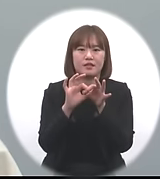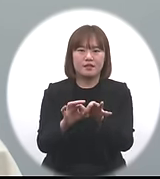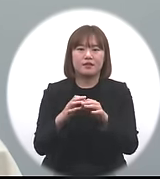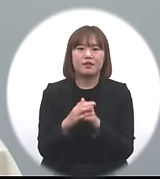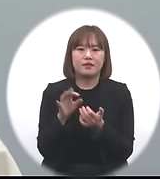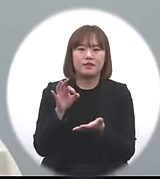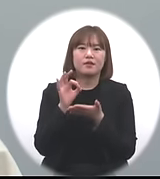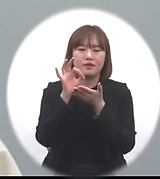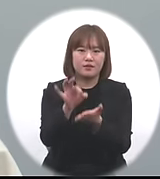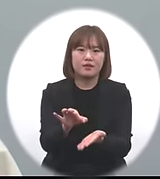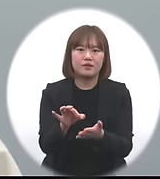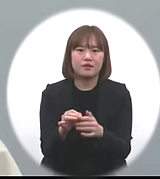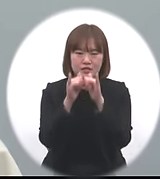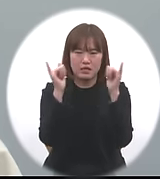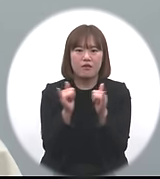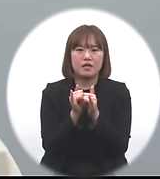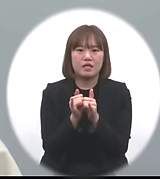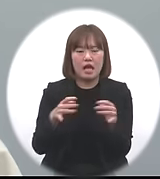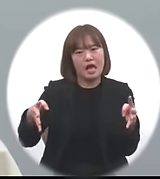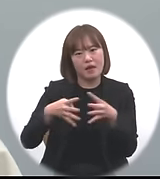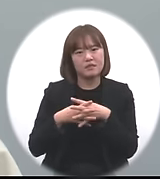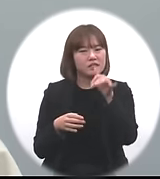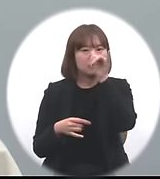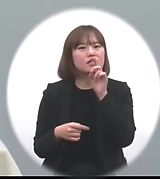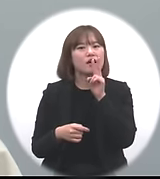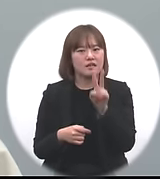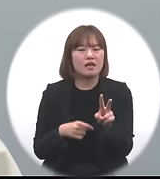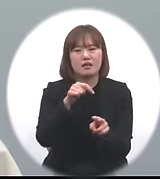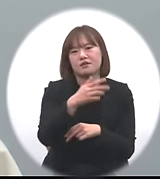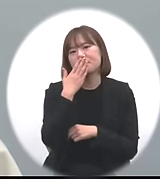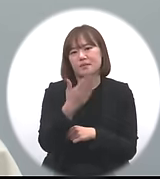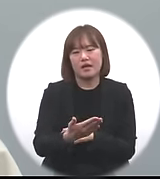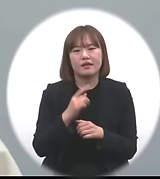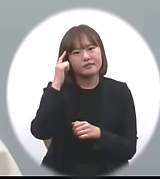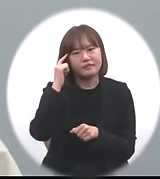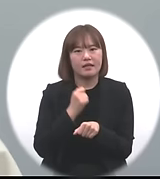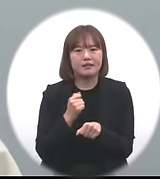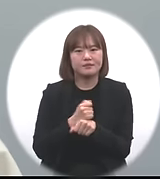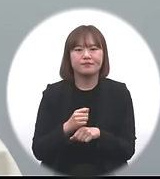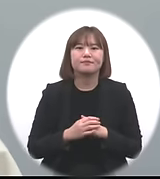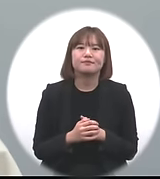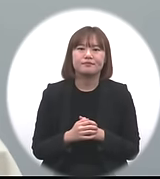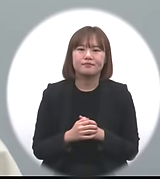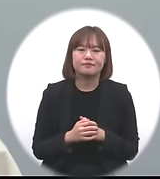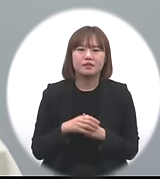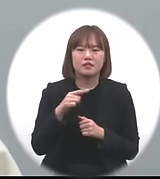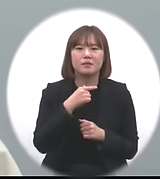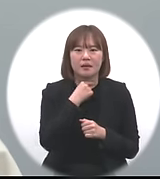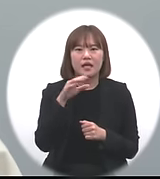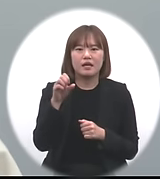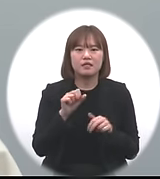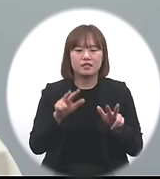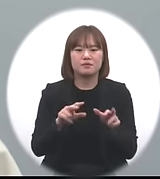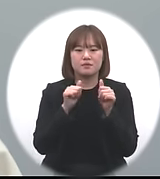소프트웨어, 교육에 관련돼서 비용을 지불할 수 있는 사회적인 분위기, 합의가 이루어져야 이 일들이 일어나지 않을까라는 바람을 가지고